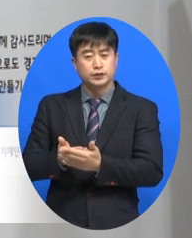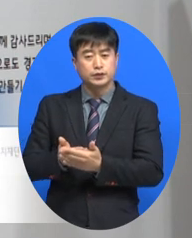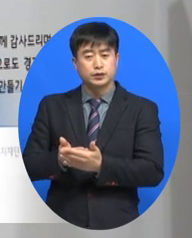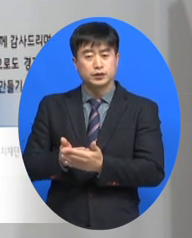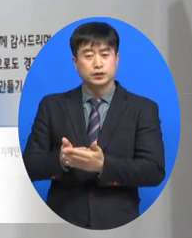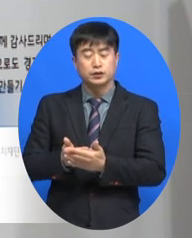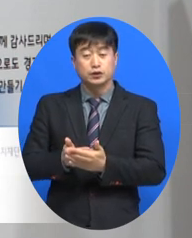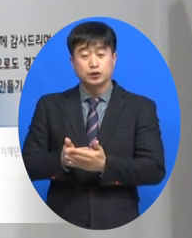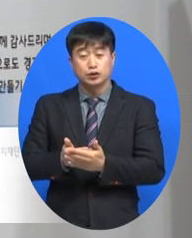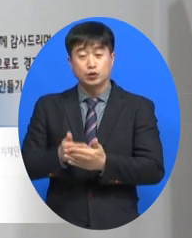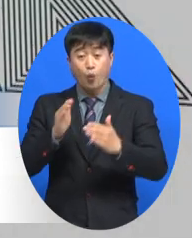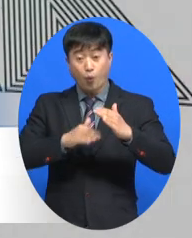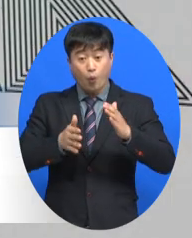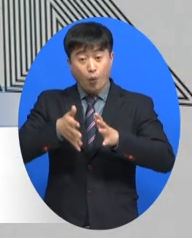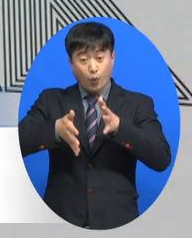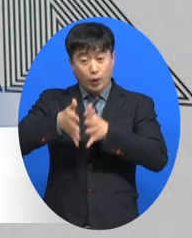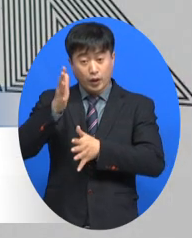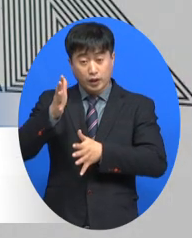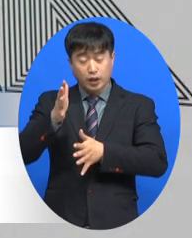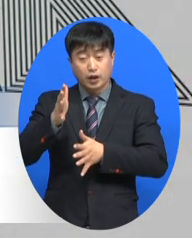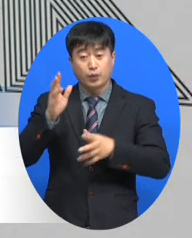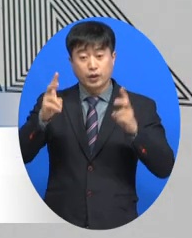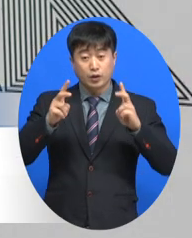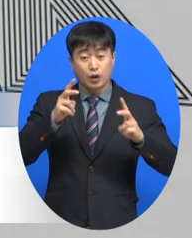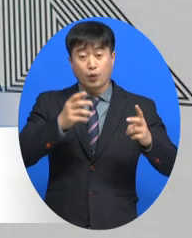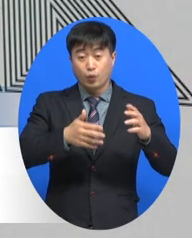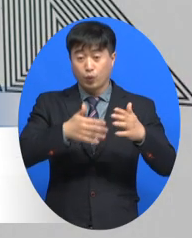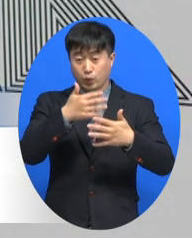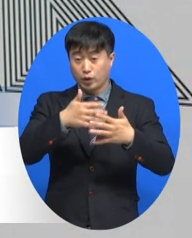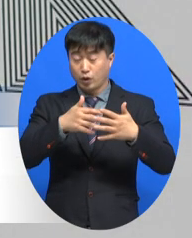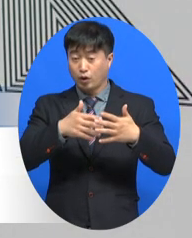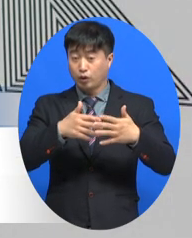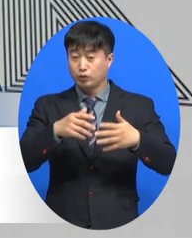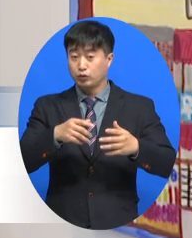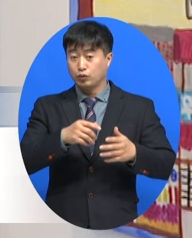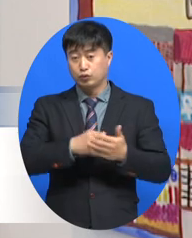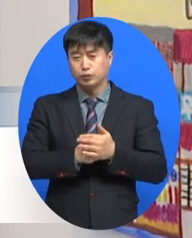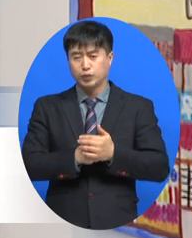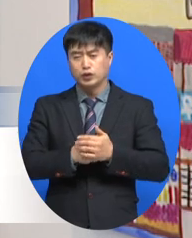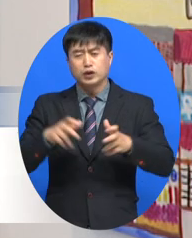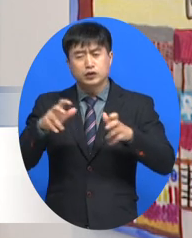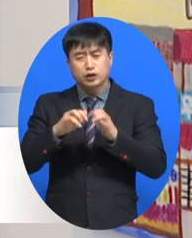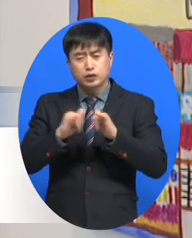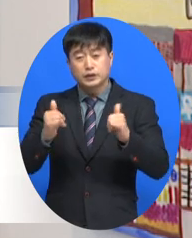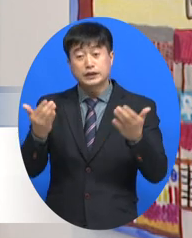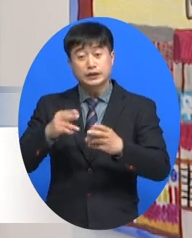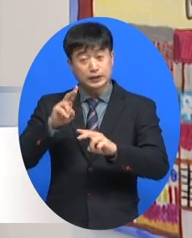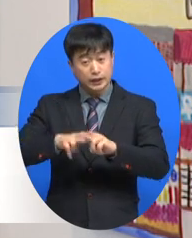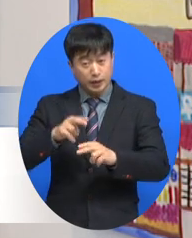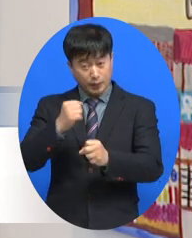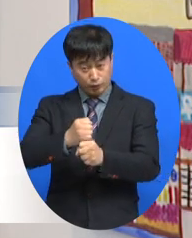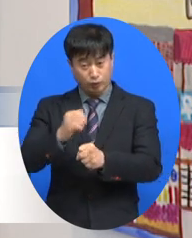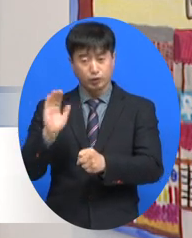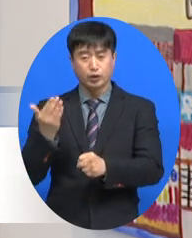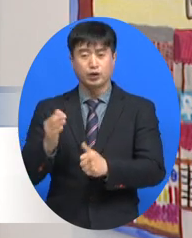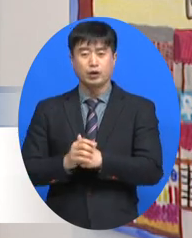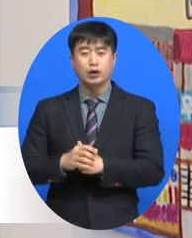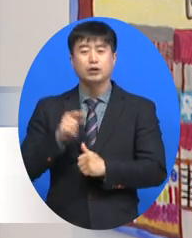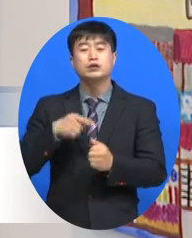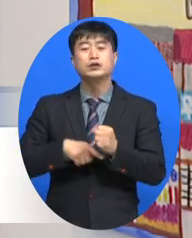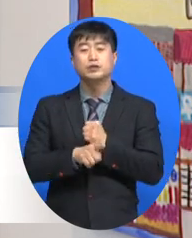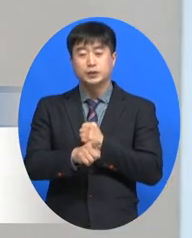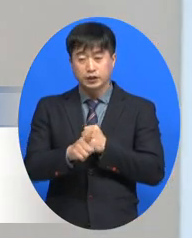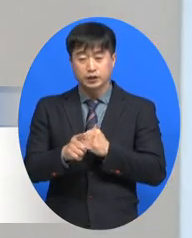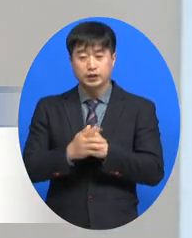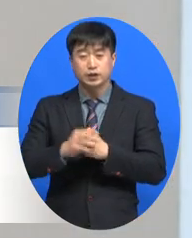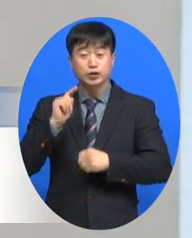그림들이 각 관공서들마다 기업들마다 벽에 걸려준다 그러면 그 장애인들에게는 일자리가 만들어지게 되는 거죠.